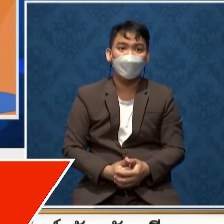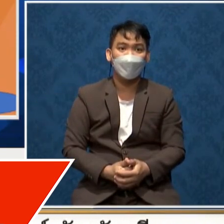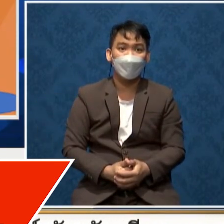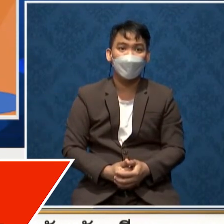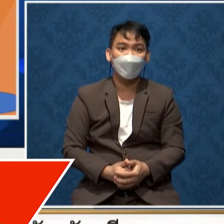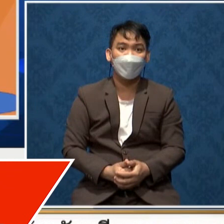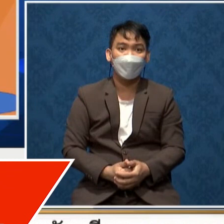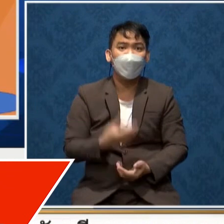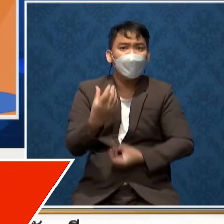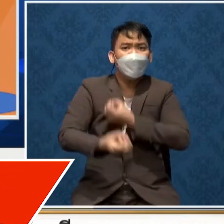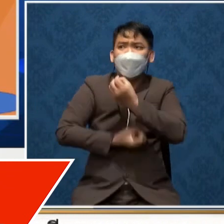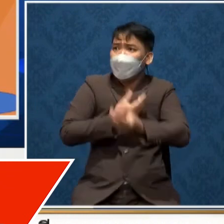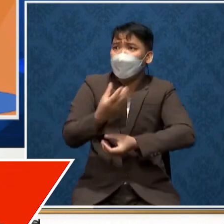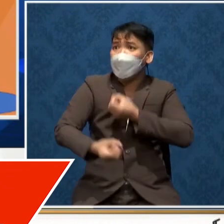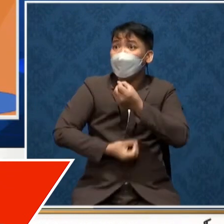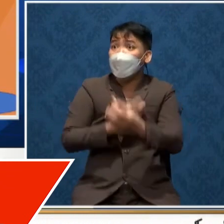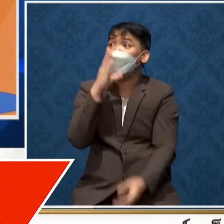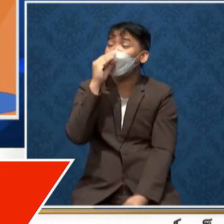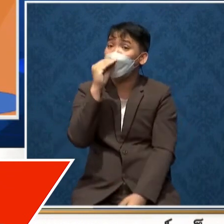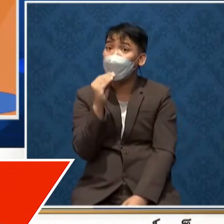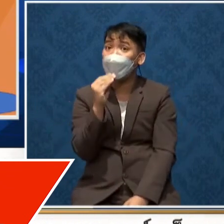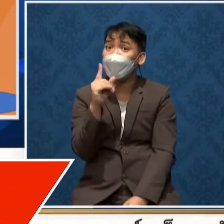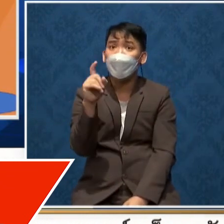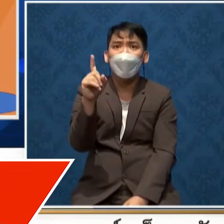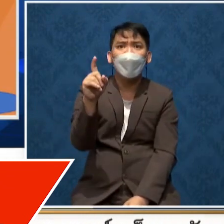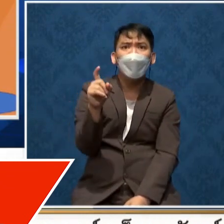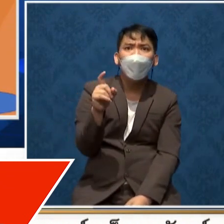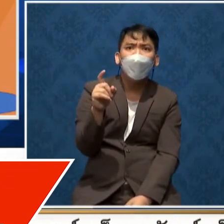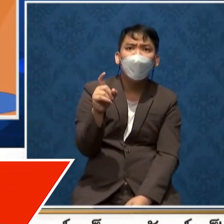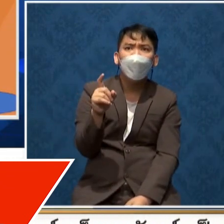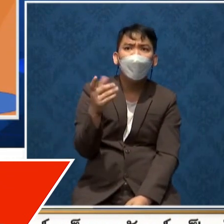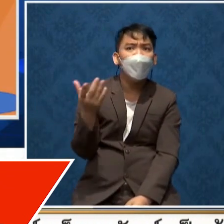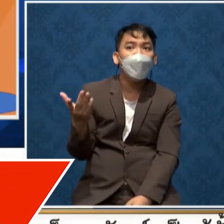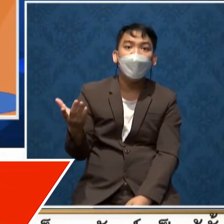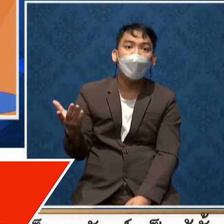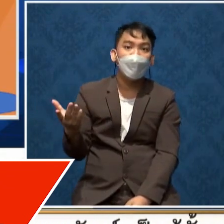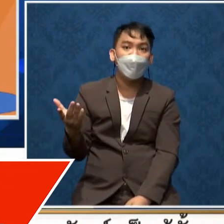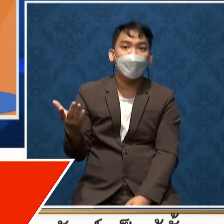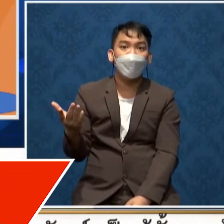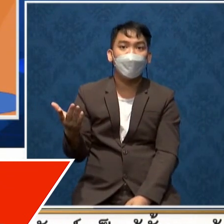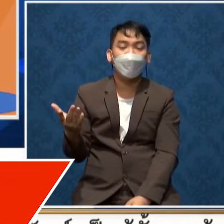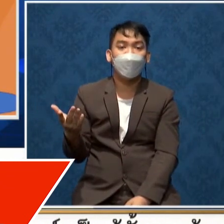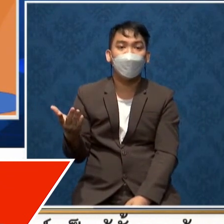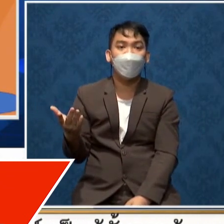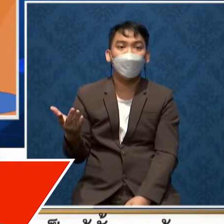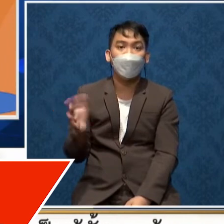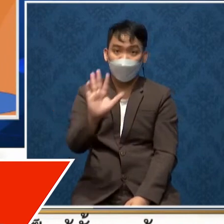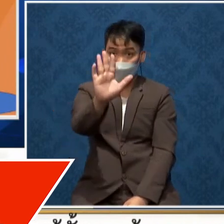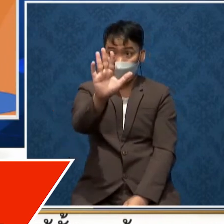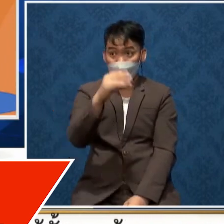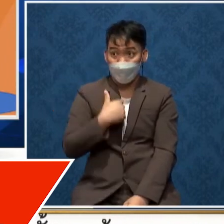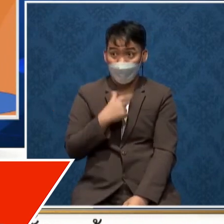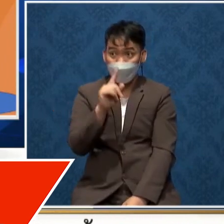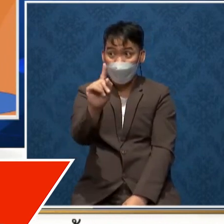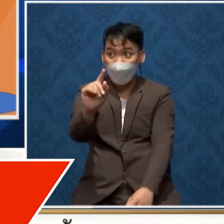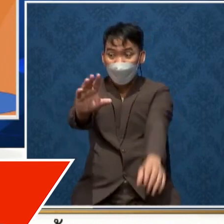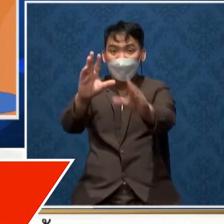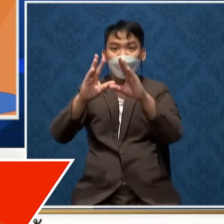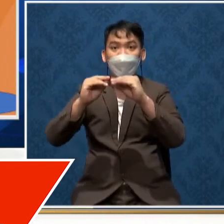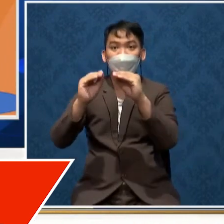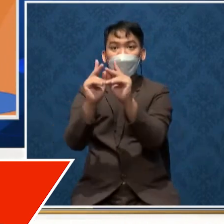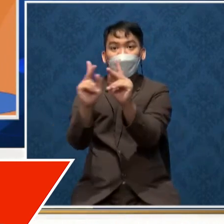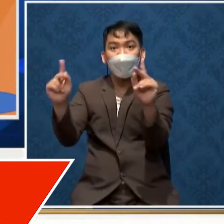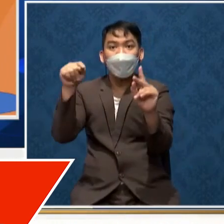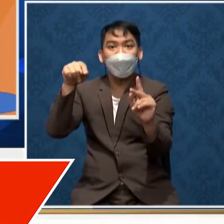ก็ไม่ได้อย่าบอกเป็นไปรษณีย์ก็ไม่ได้ยกเว้นที่ประชุมของกรรมาธิการ